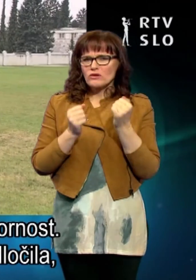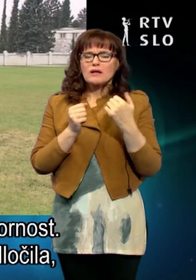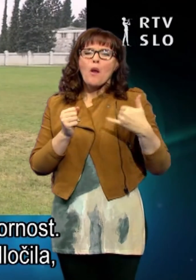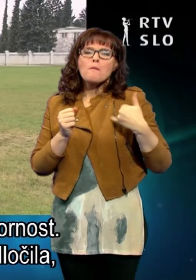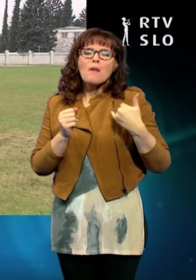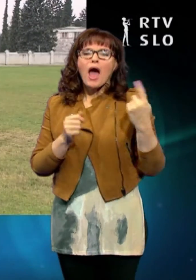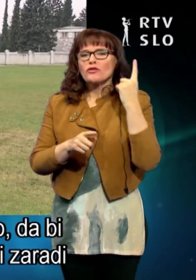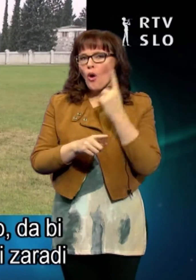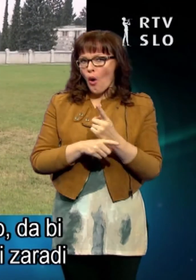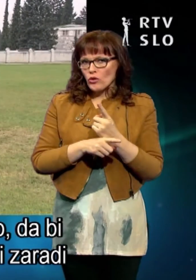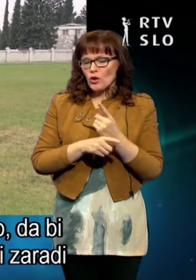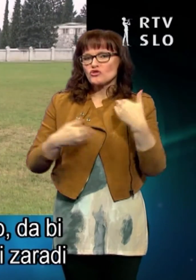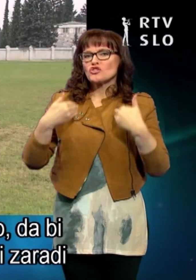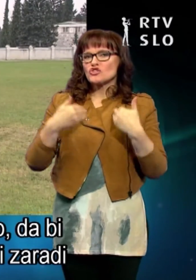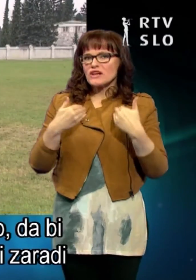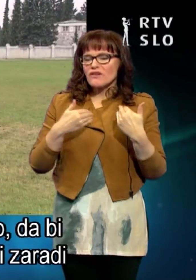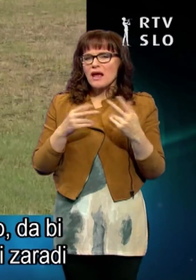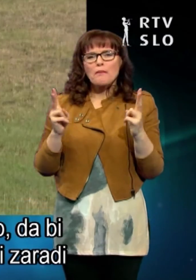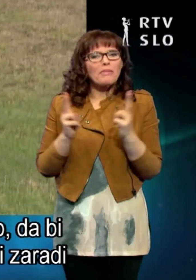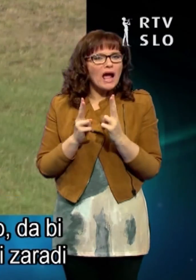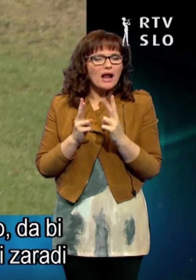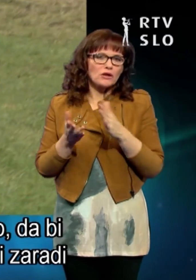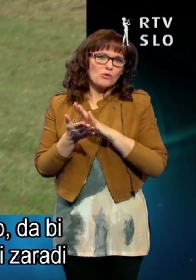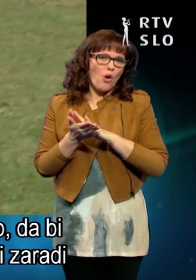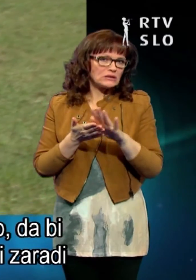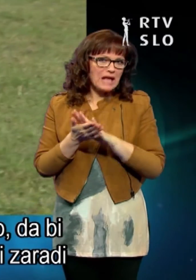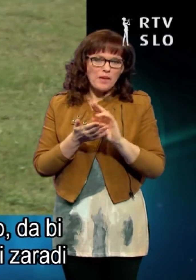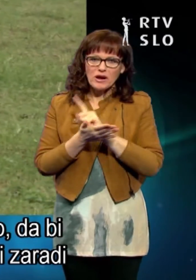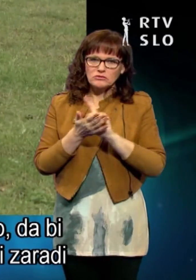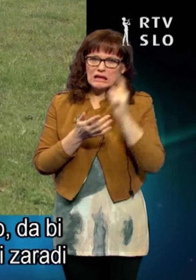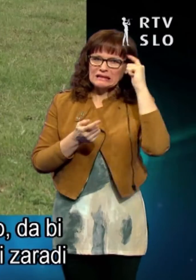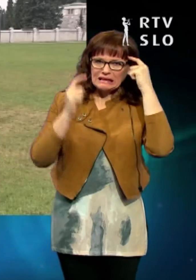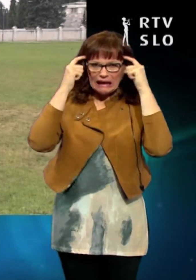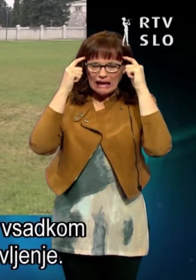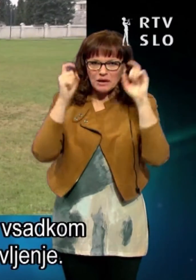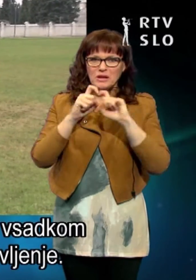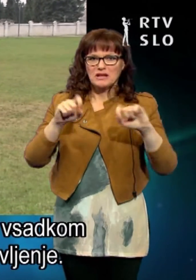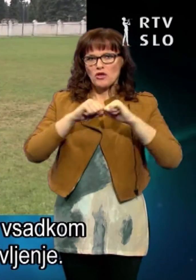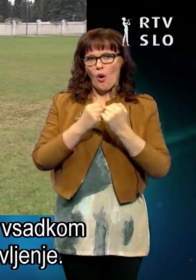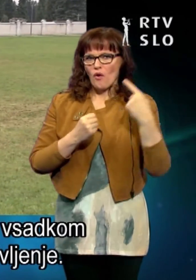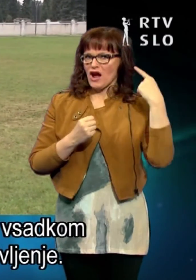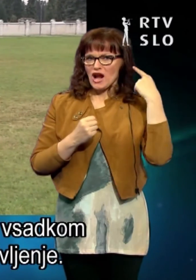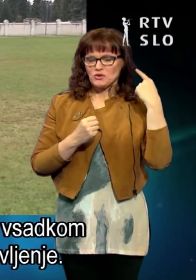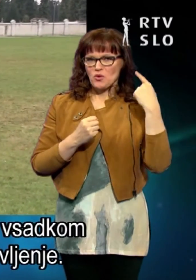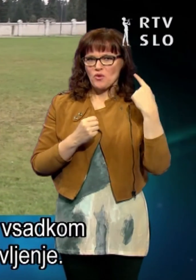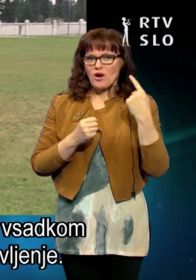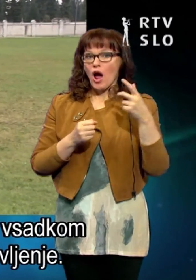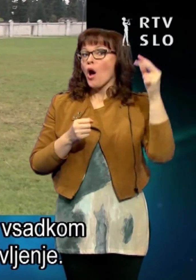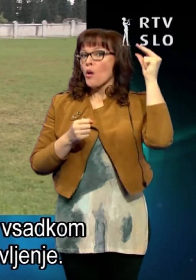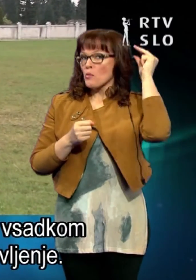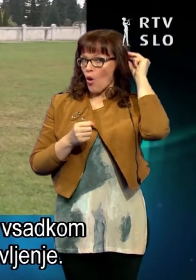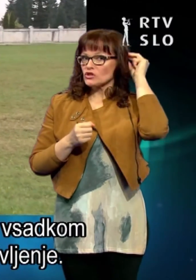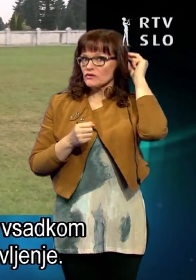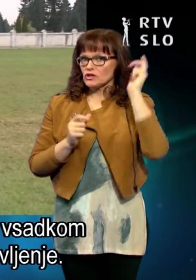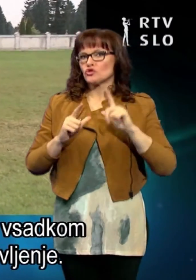se je odločila, da je življenje prekratko, da bi zapravljala čas s skrbmi zaradi okvare sluha. S polževim